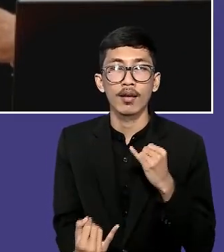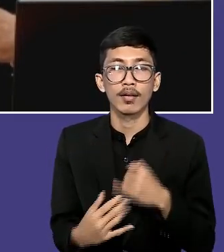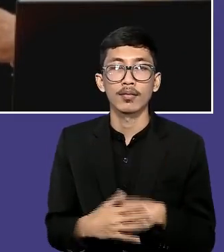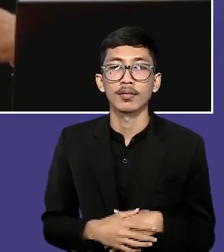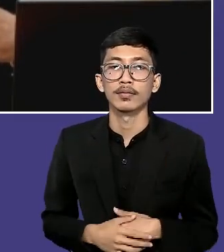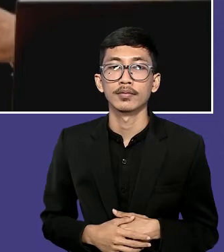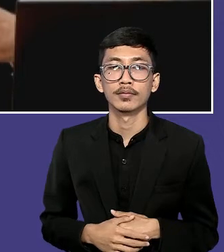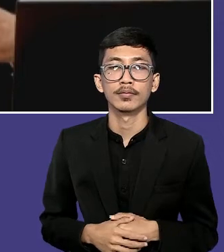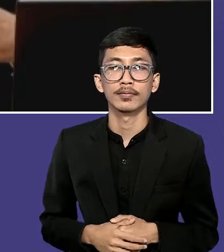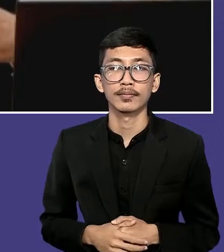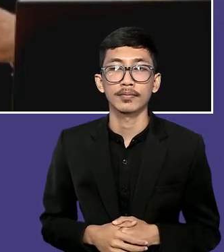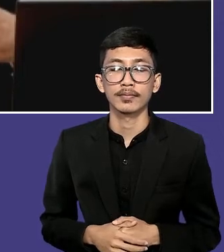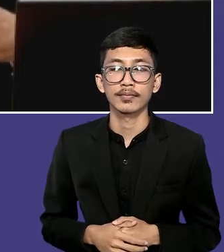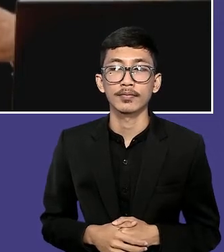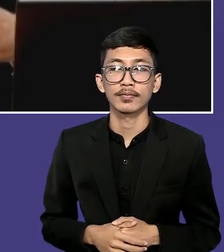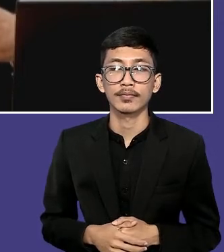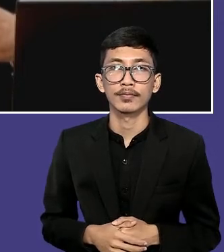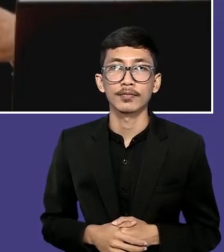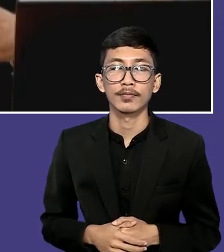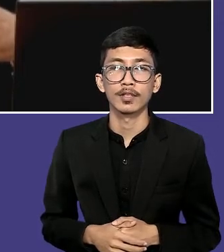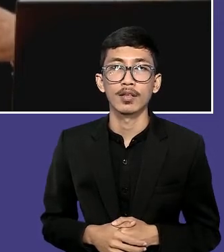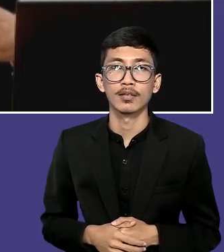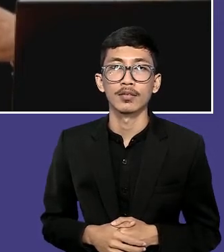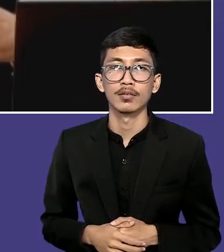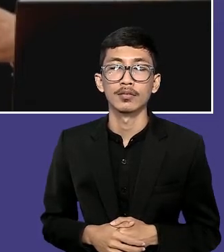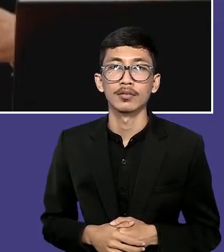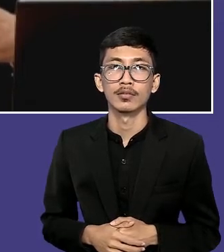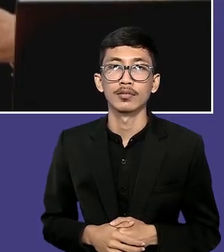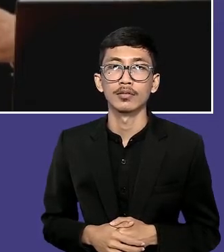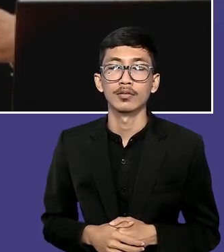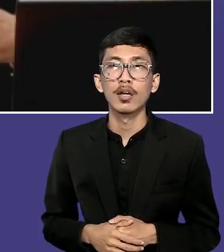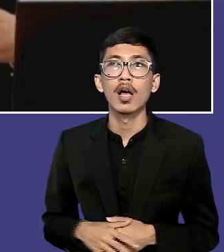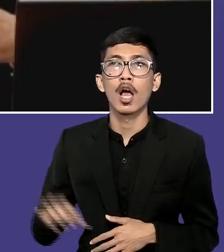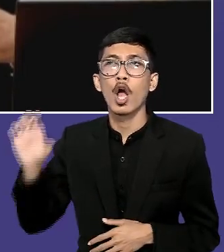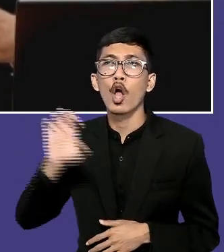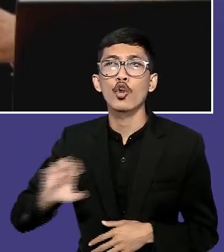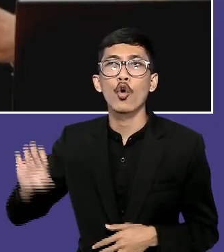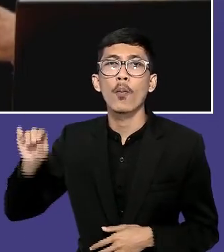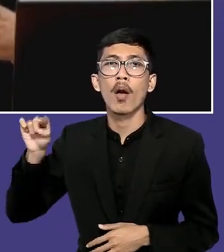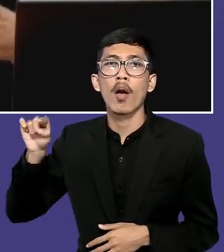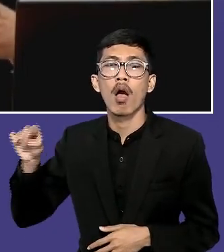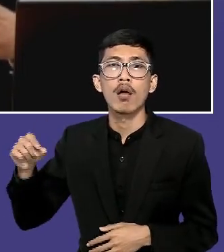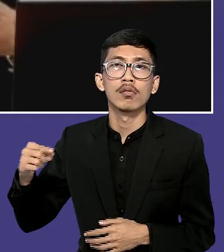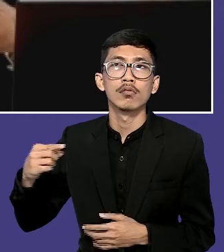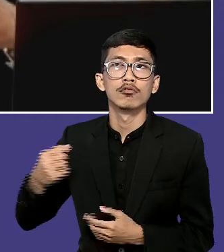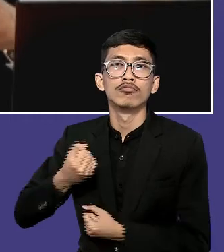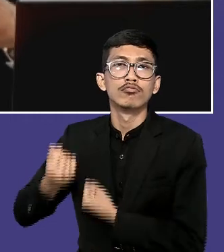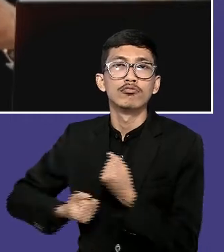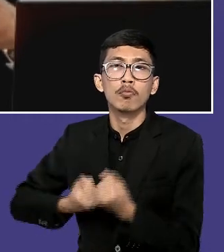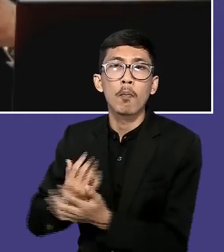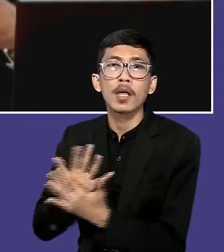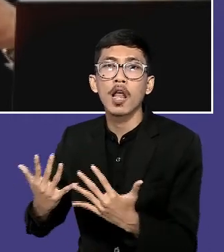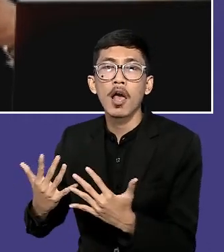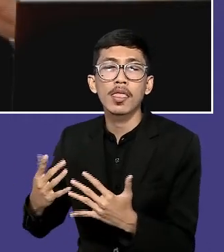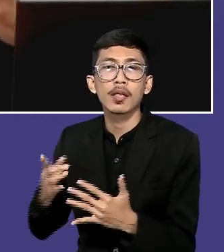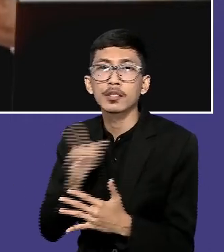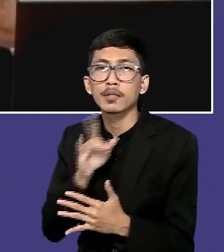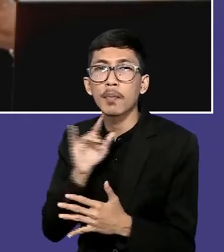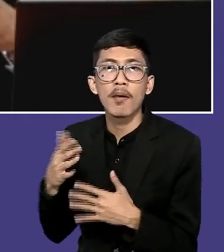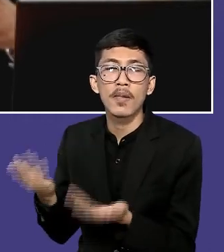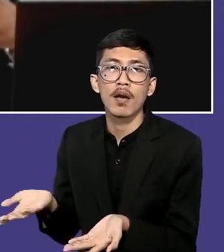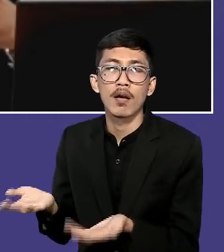gelombang terbaru ini melanda Eropa Pak dubes Seperti apa sebetulnya pergerakan penduduk disana memang pergerakan orang